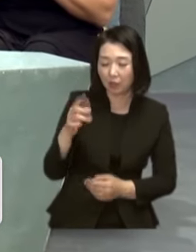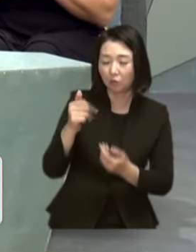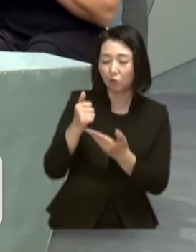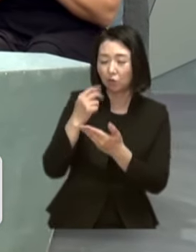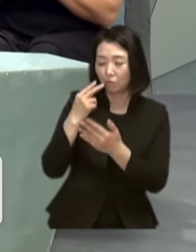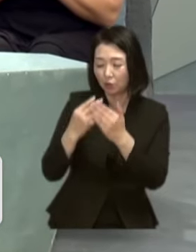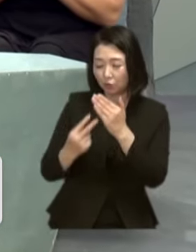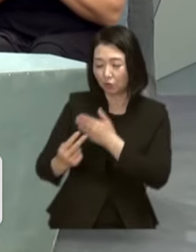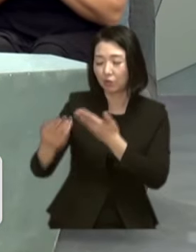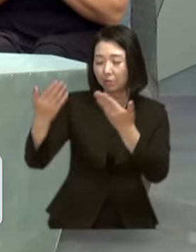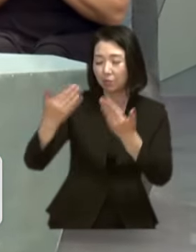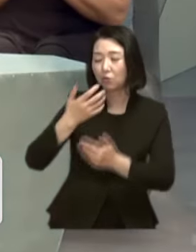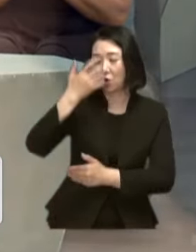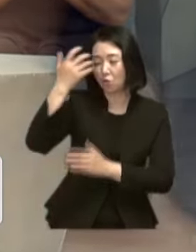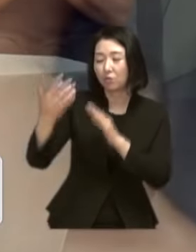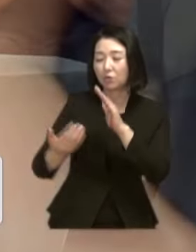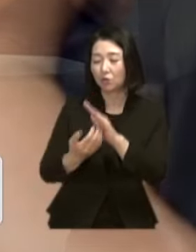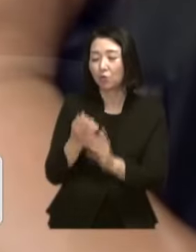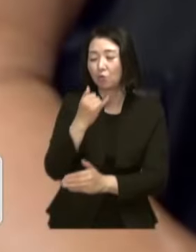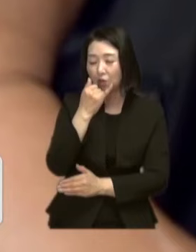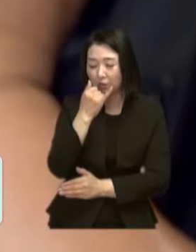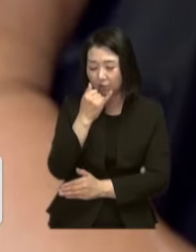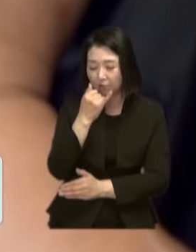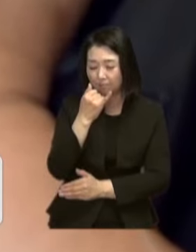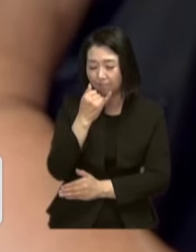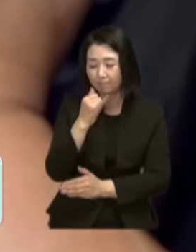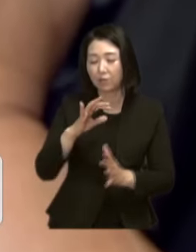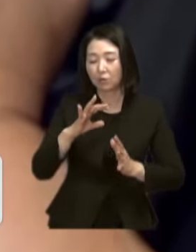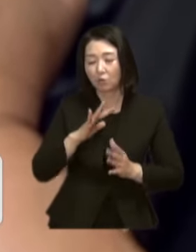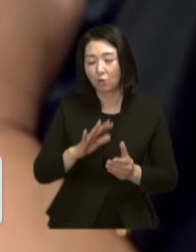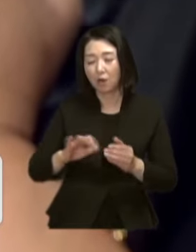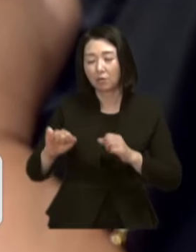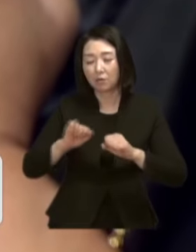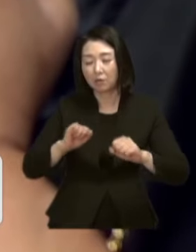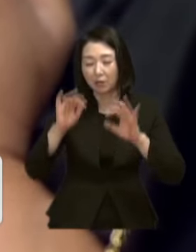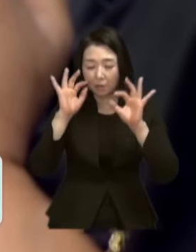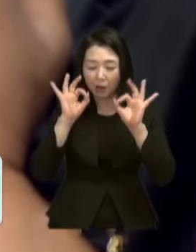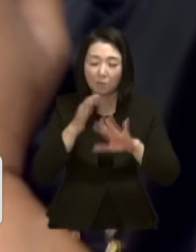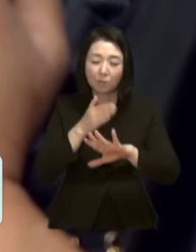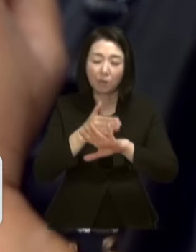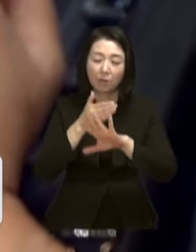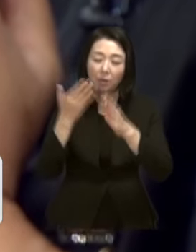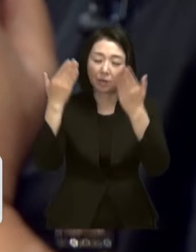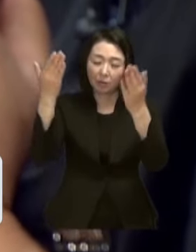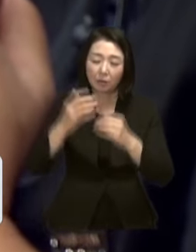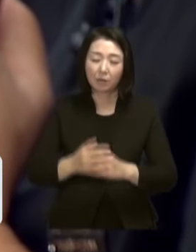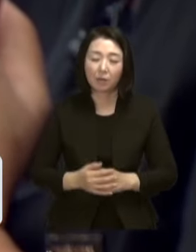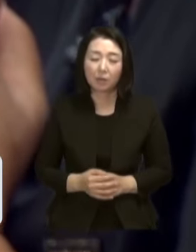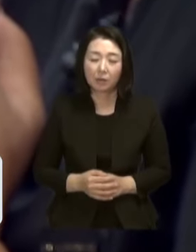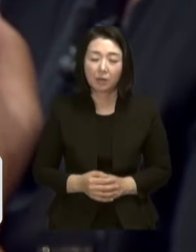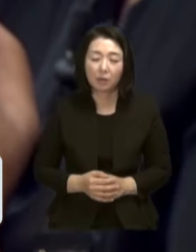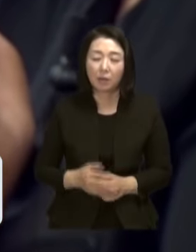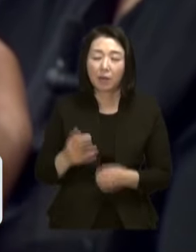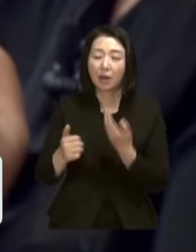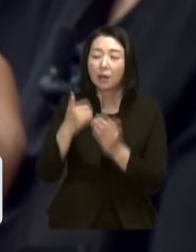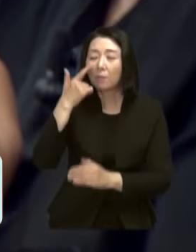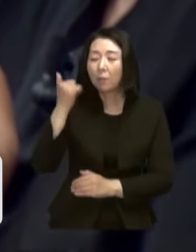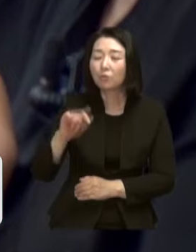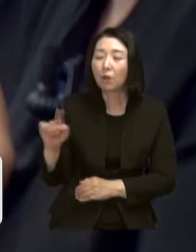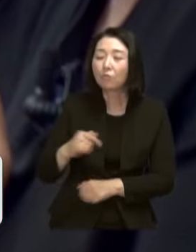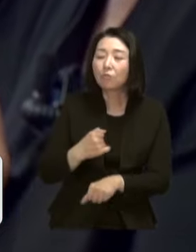꿈을 이루어 가시는 그 놀라운 역사를 바라보며 감사드립니다. 아버지 하나님, 우리가 무엇이 구한데 주님이